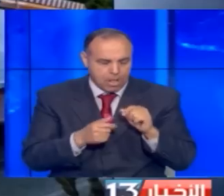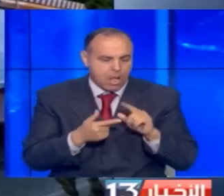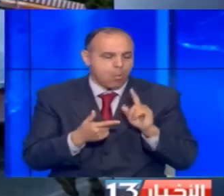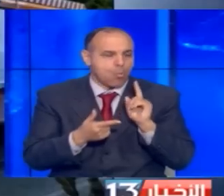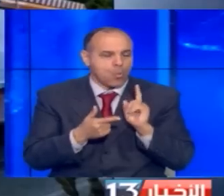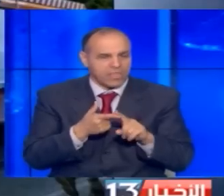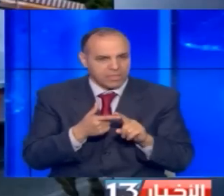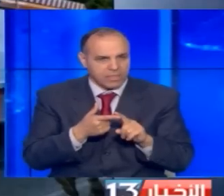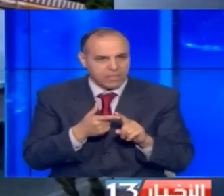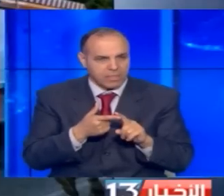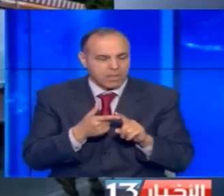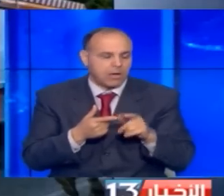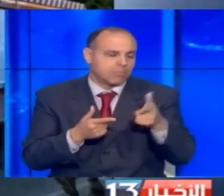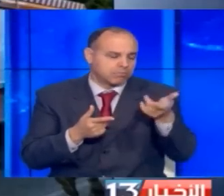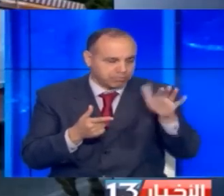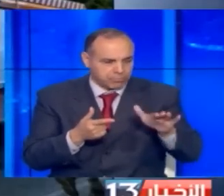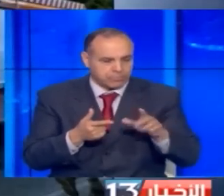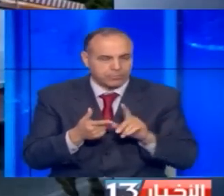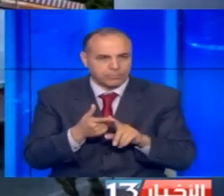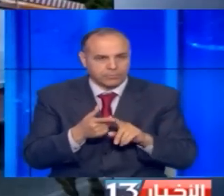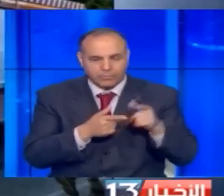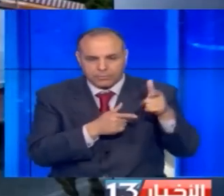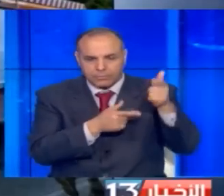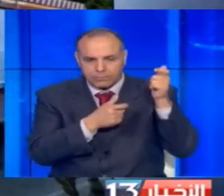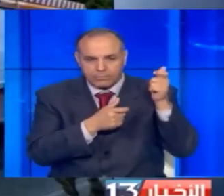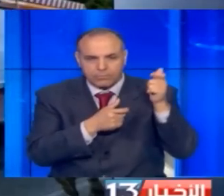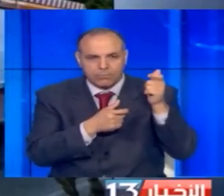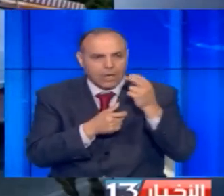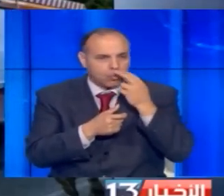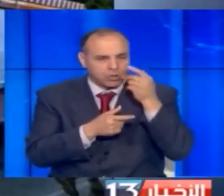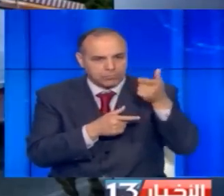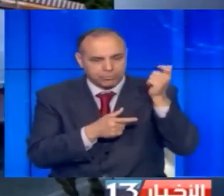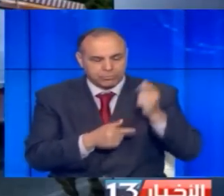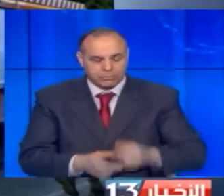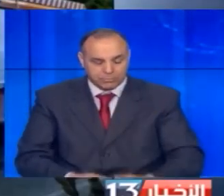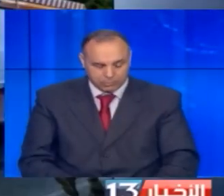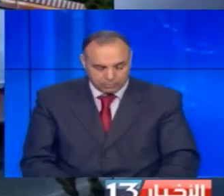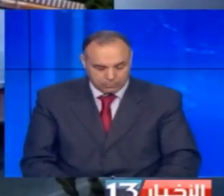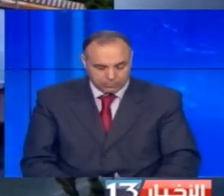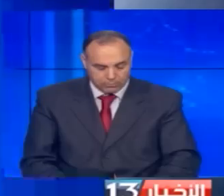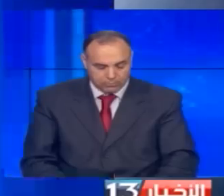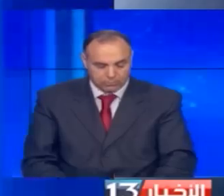نفسه وقتل الآخر برصاص قوات الأمن.